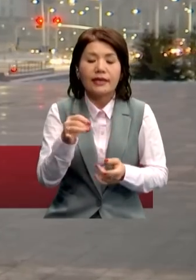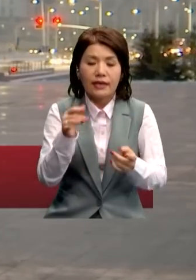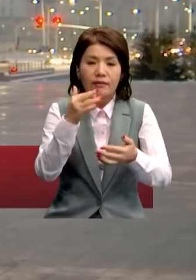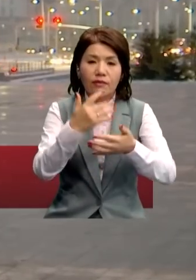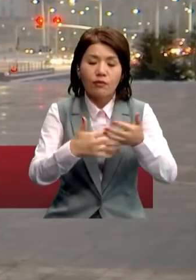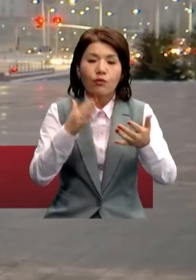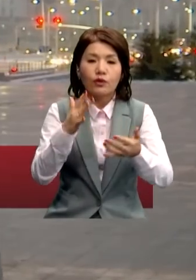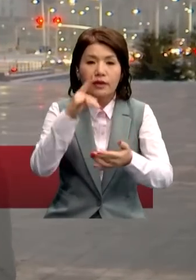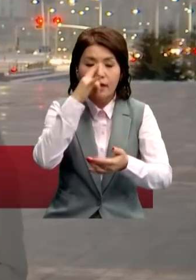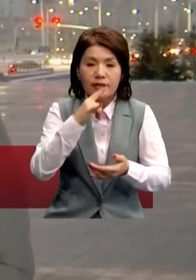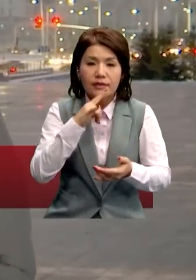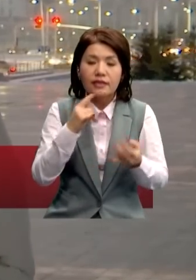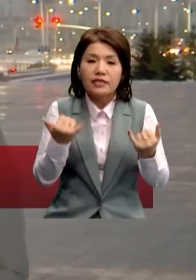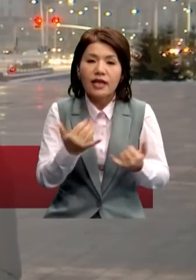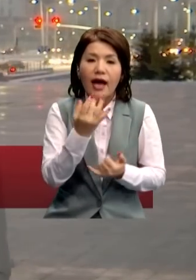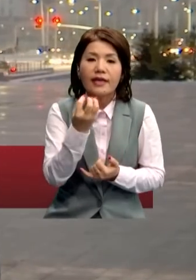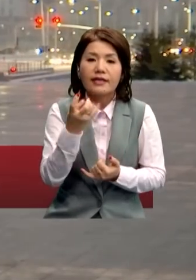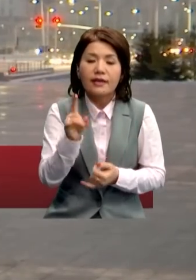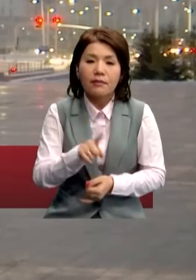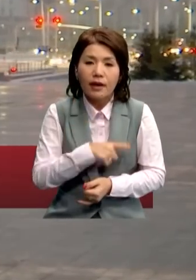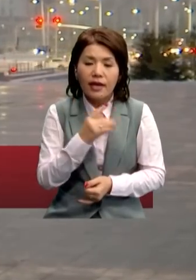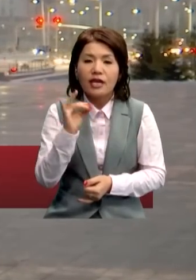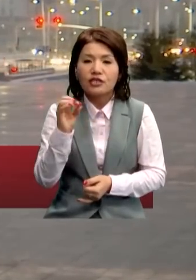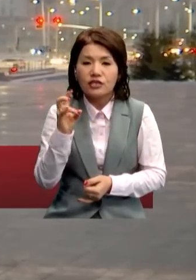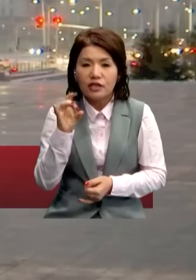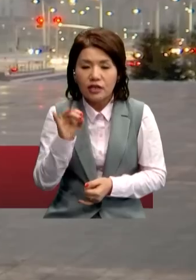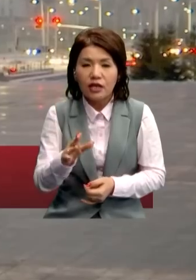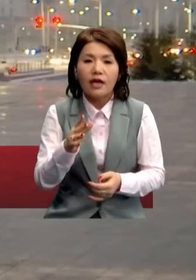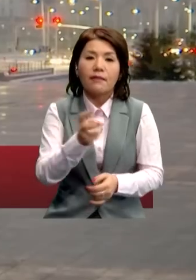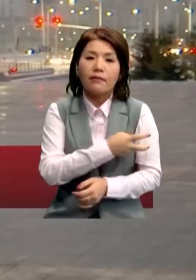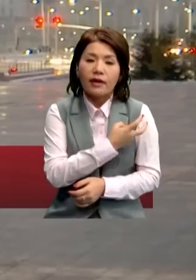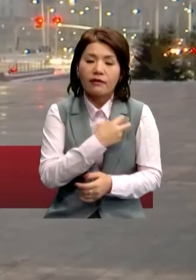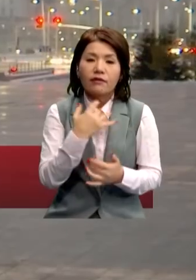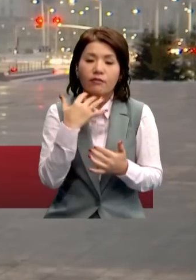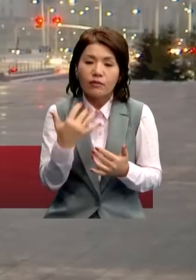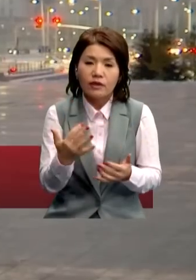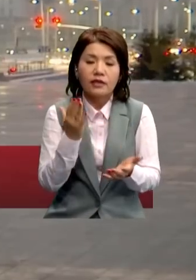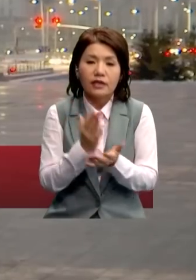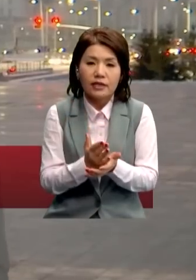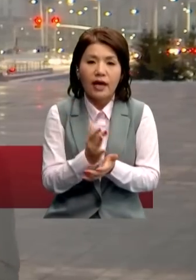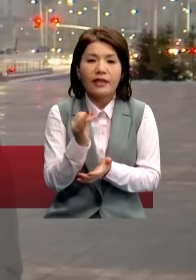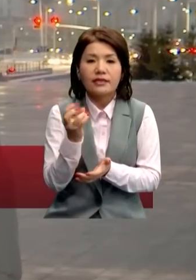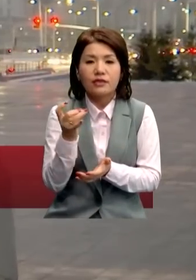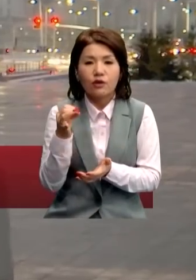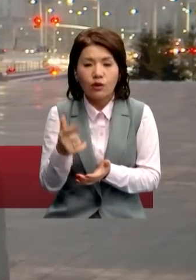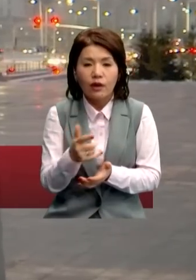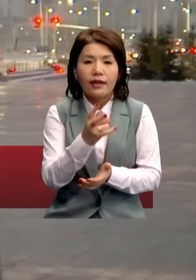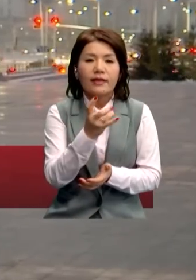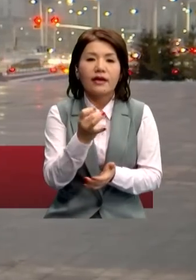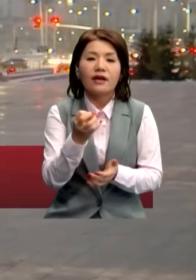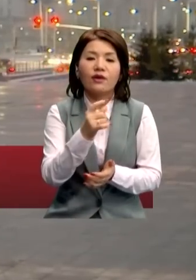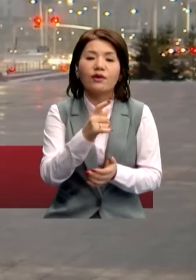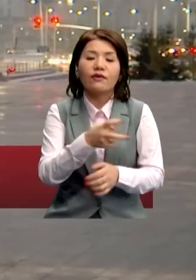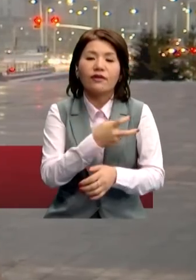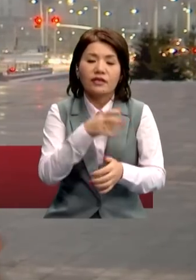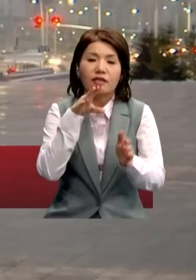жасалады. Мәселен, Қазақстан қазір IT мамандарға, инженерлерге және дәрігерлерге мұқтаж. Әсіресе анестезиолог пен нейрохирургтар